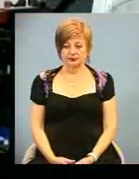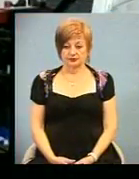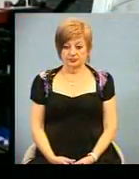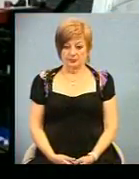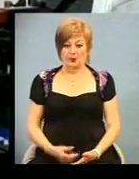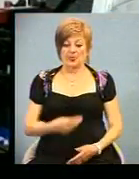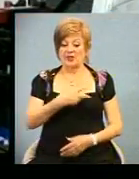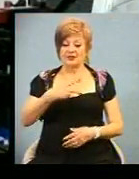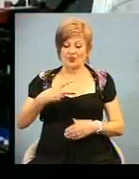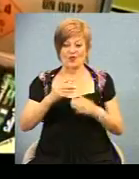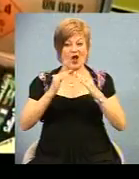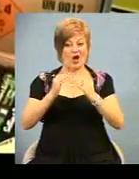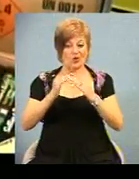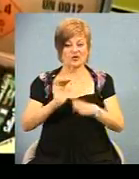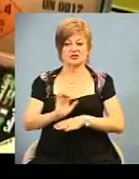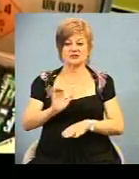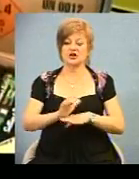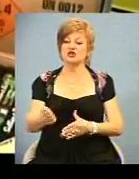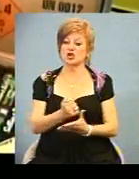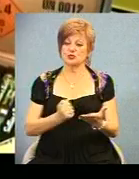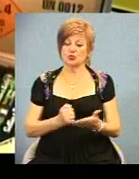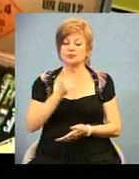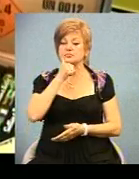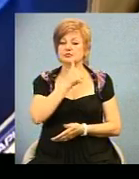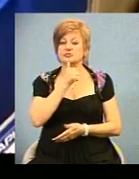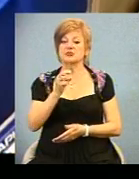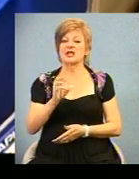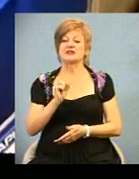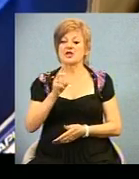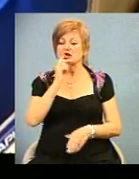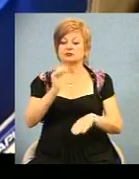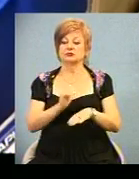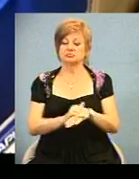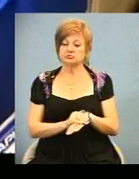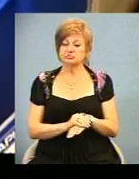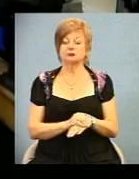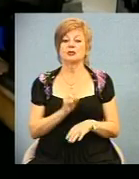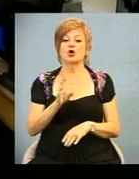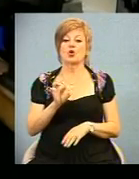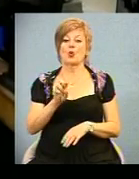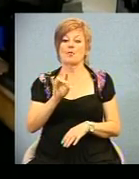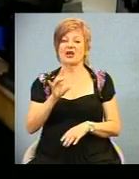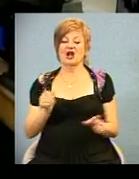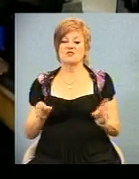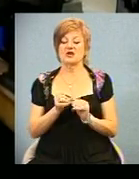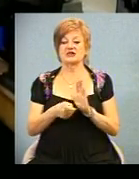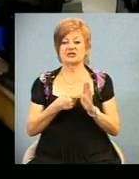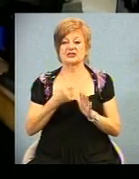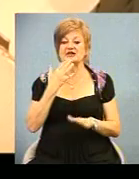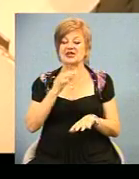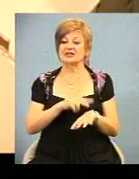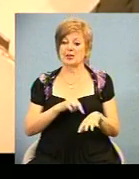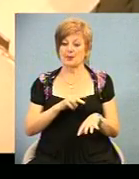У двоповерховому гаражі виготовляли зброю. Підпильний цех викрили спецпідрозділ «Кобра» разом із слідчими Національної поліції.